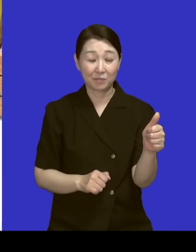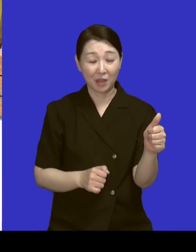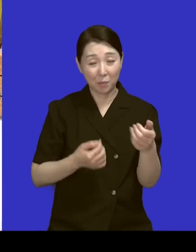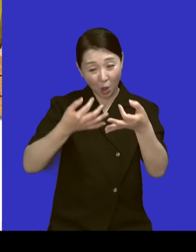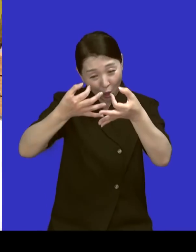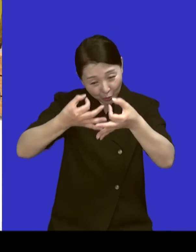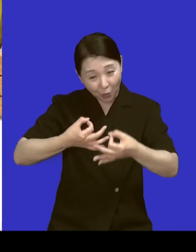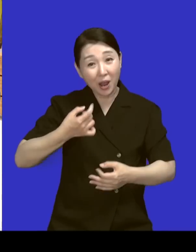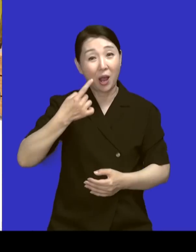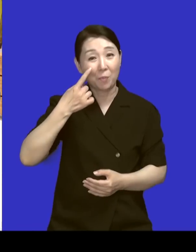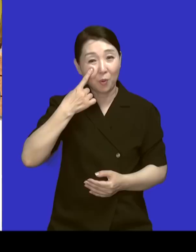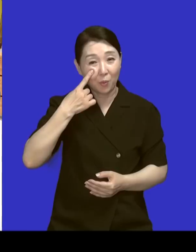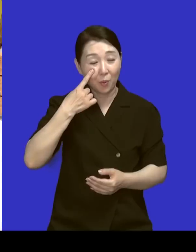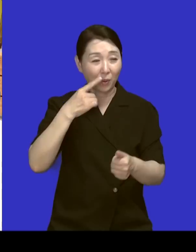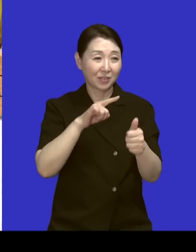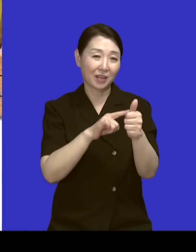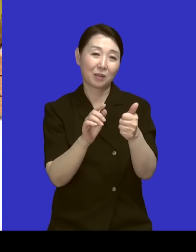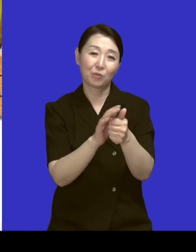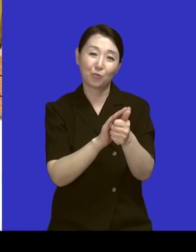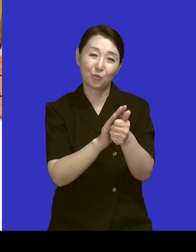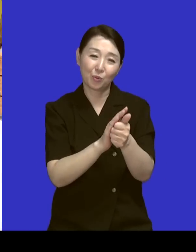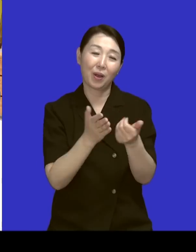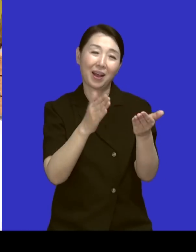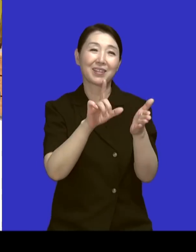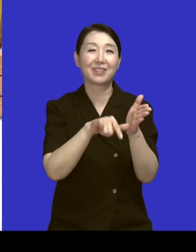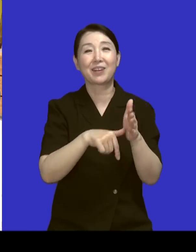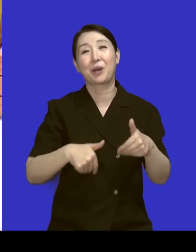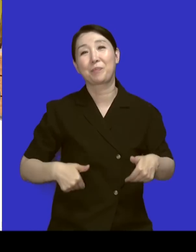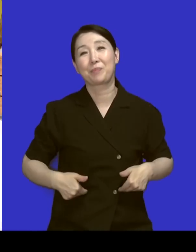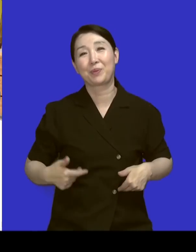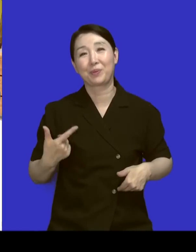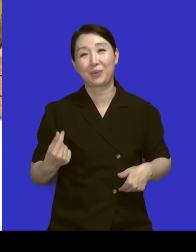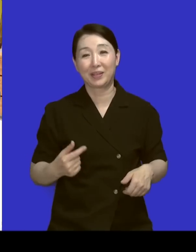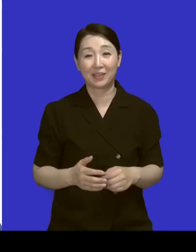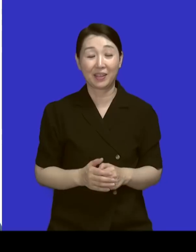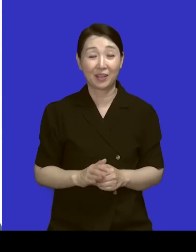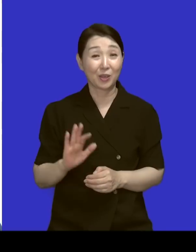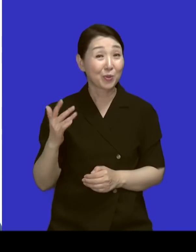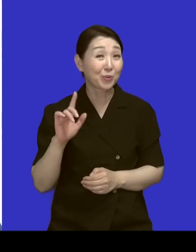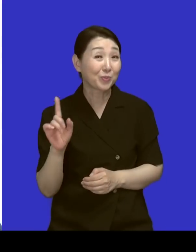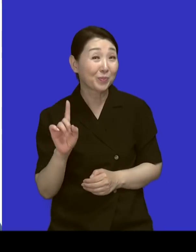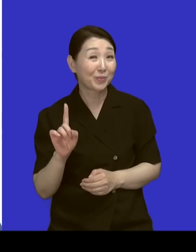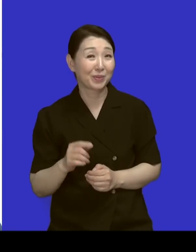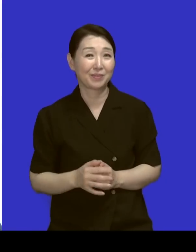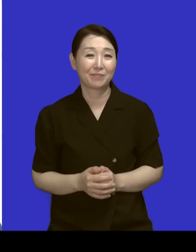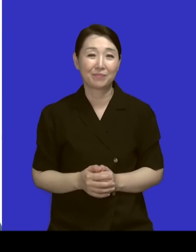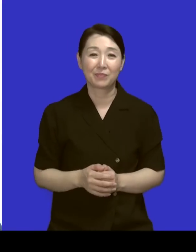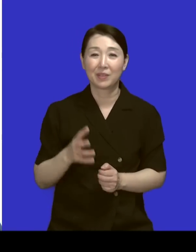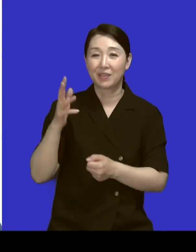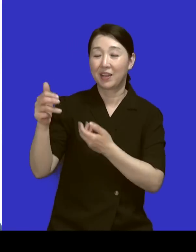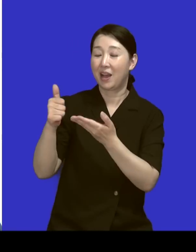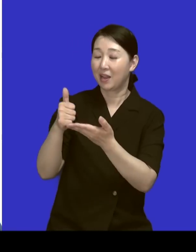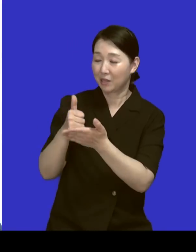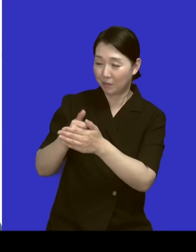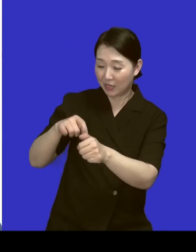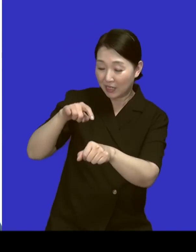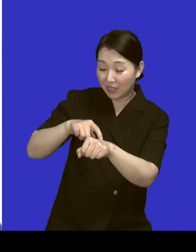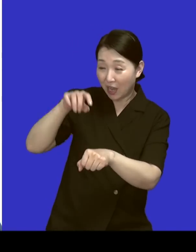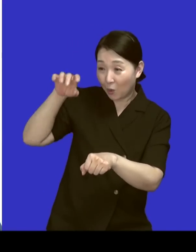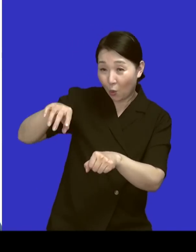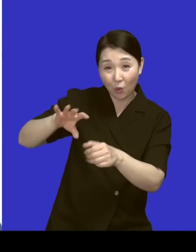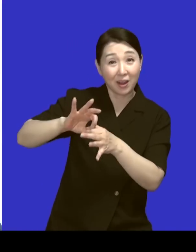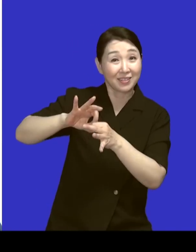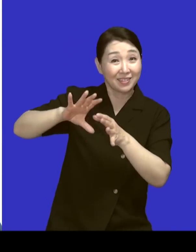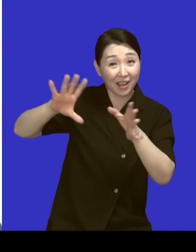돌아보고 작가님을 위로하는 시간이 너무 필요할 것 같은데 그럼요. 그렇죠. 좀 어떠세요? 그 하나님이 시공간을 초월해서